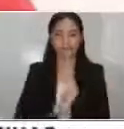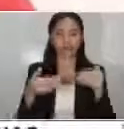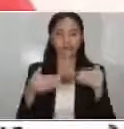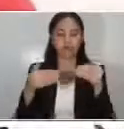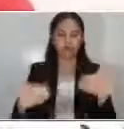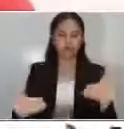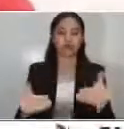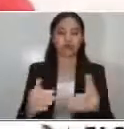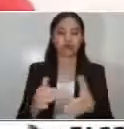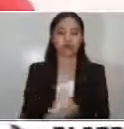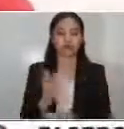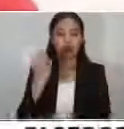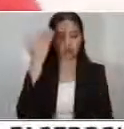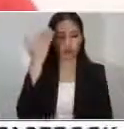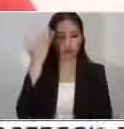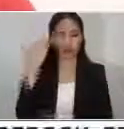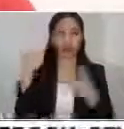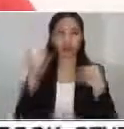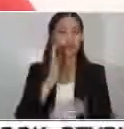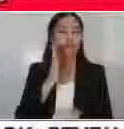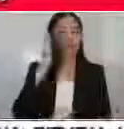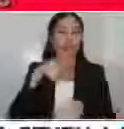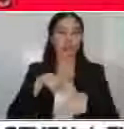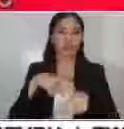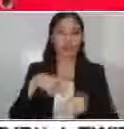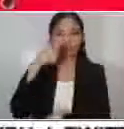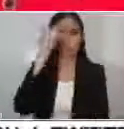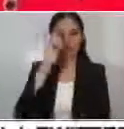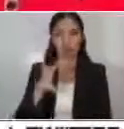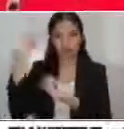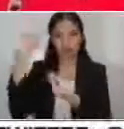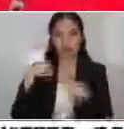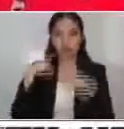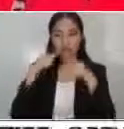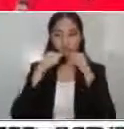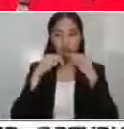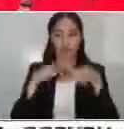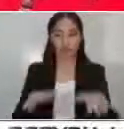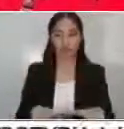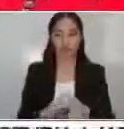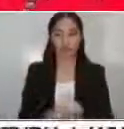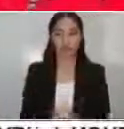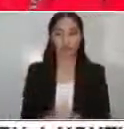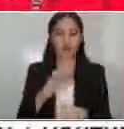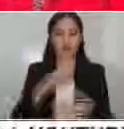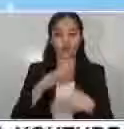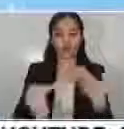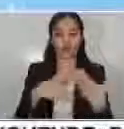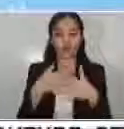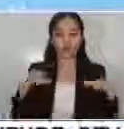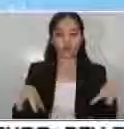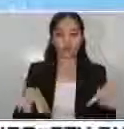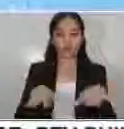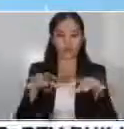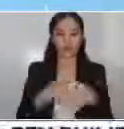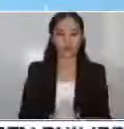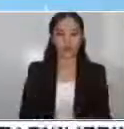Inuuna niya yung pamilya niya bago yung ibang mga tao. Kalei Pardilia para sa TalkBiz.